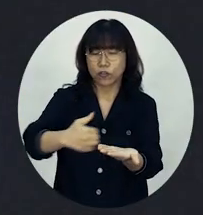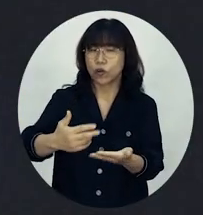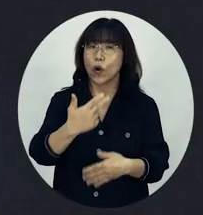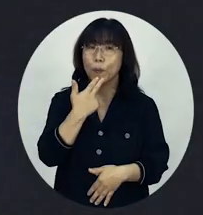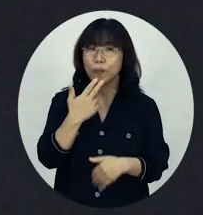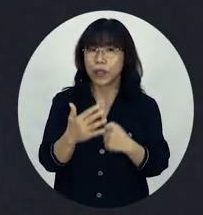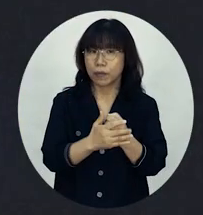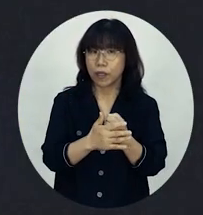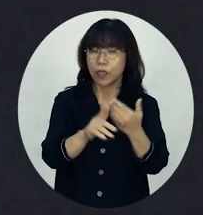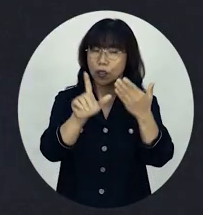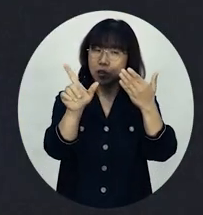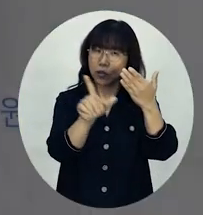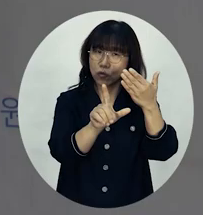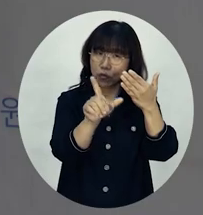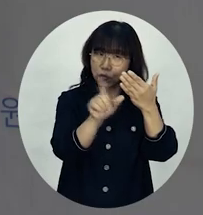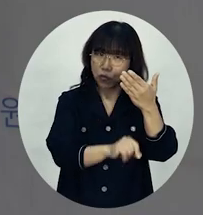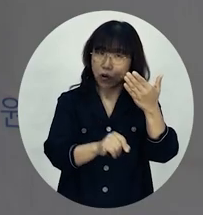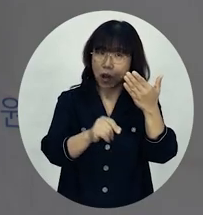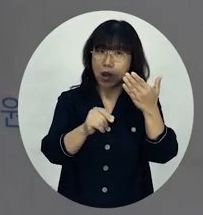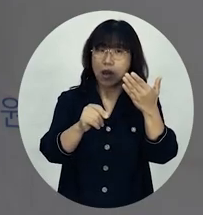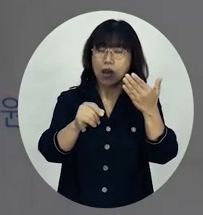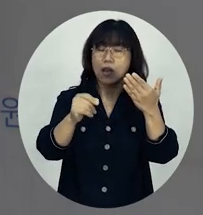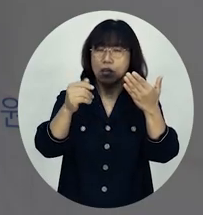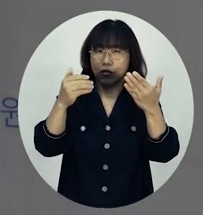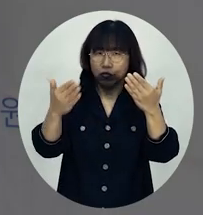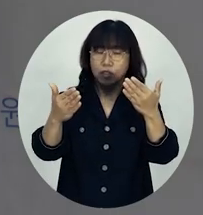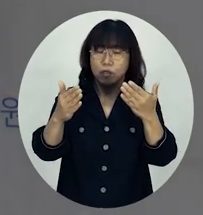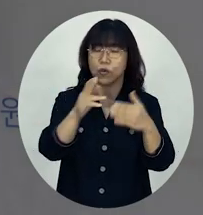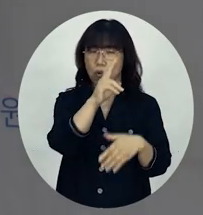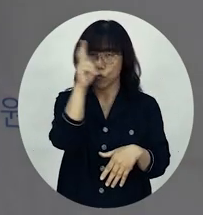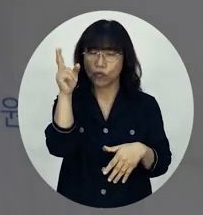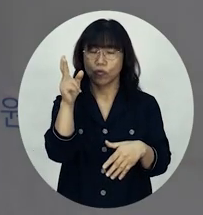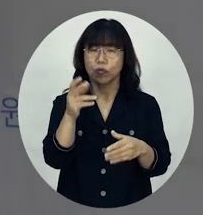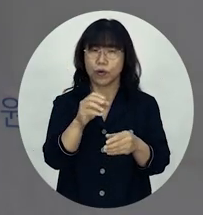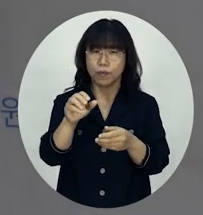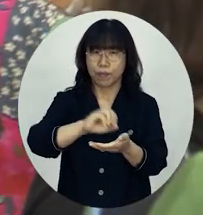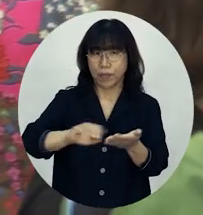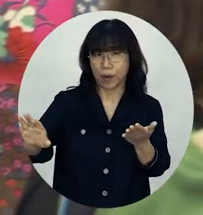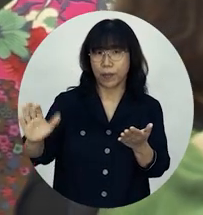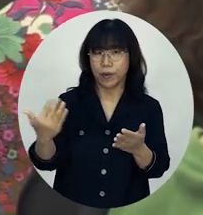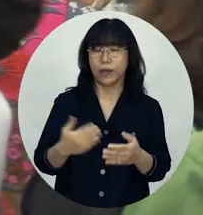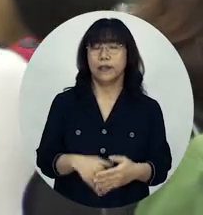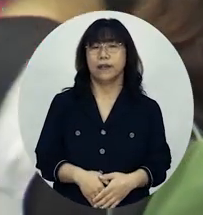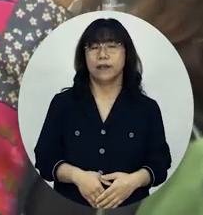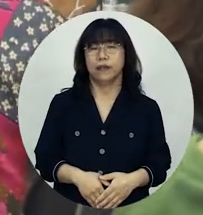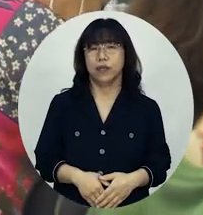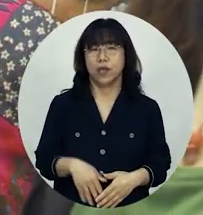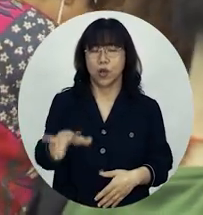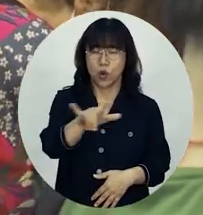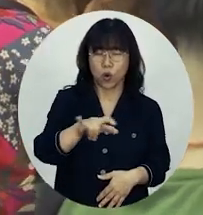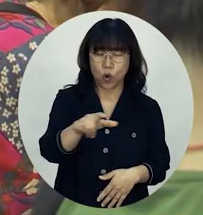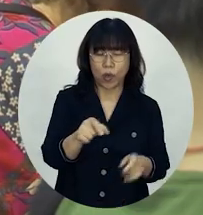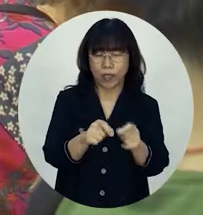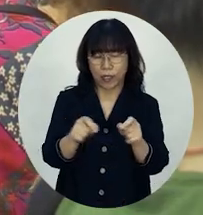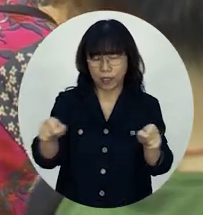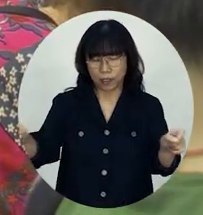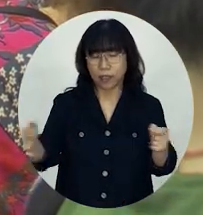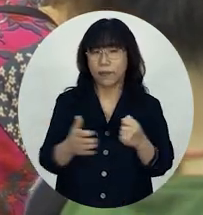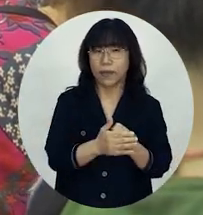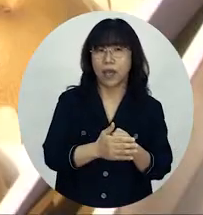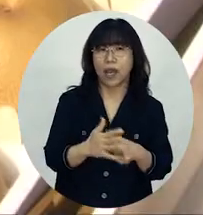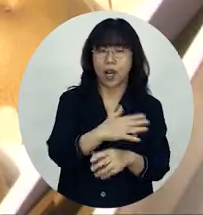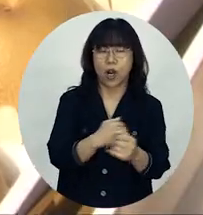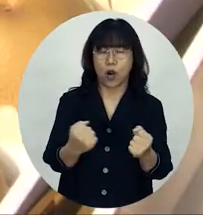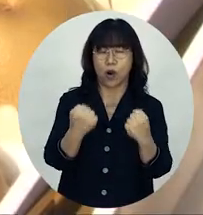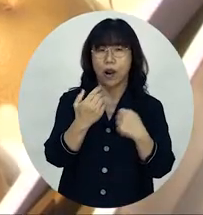이후부터 동별로 배출 요일에 맞춰 버리면 됩니다 강서구는 코로나 일부의 장기화로 건강한 먹거리를